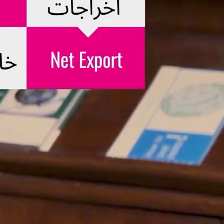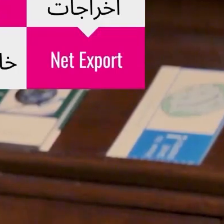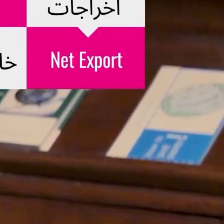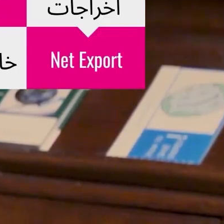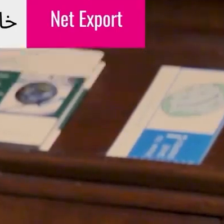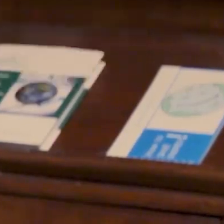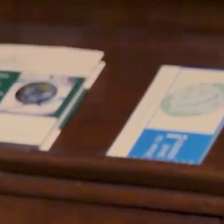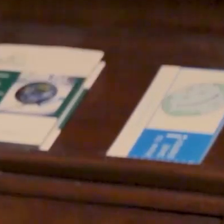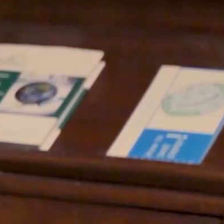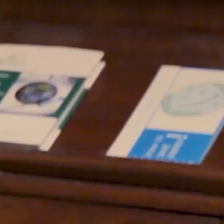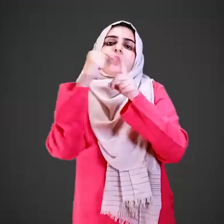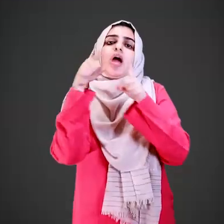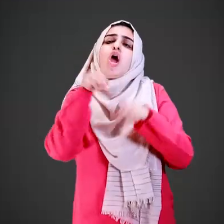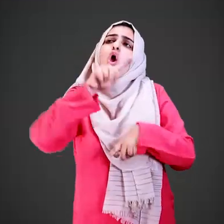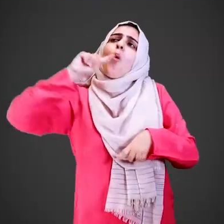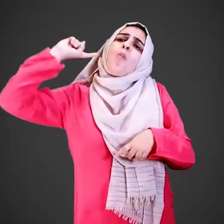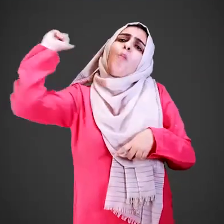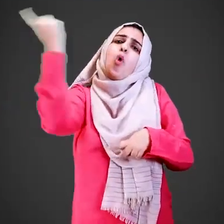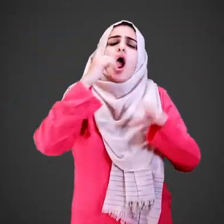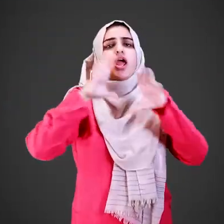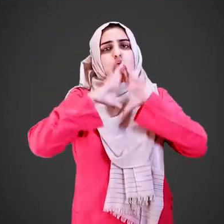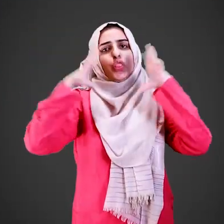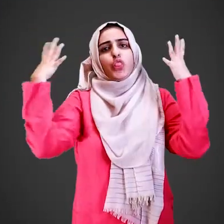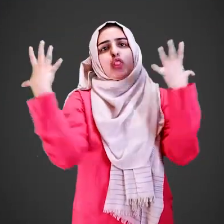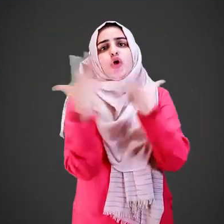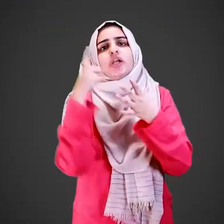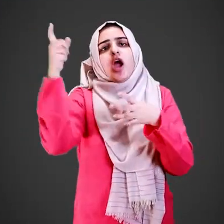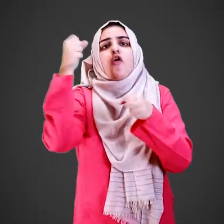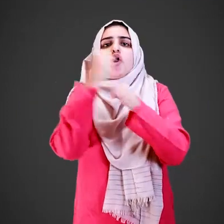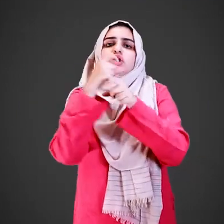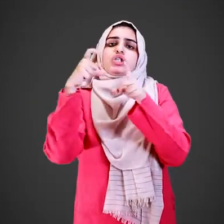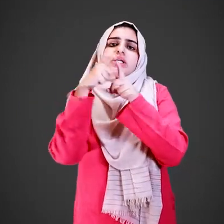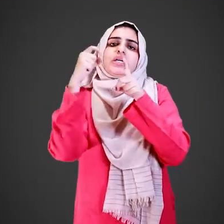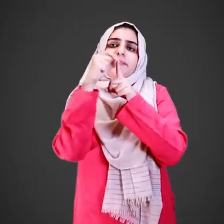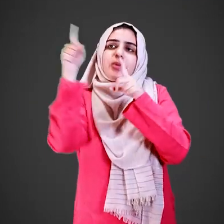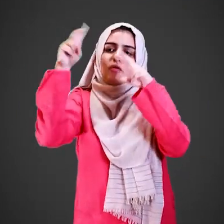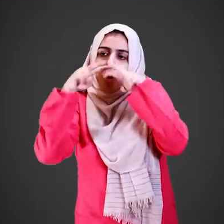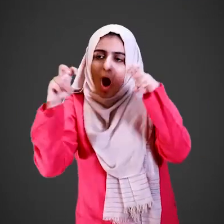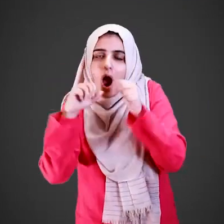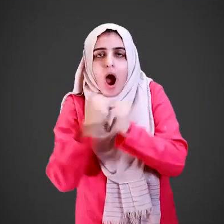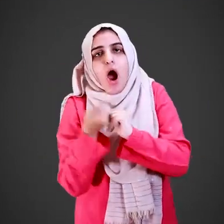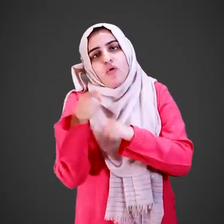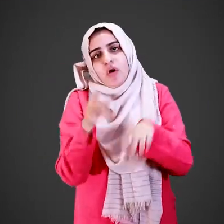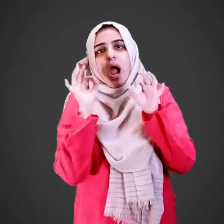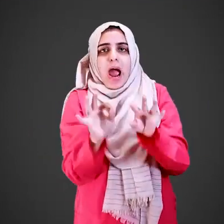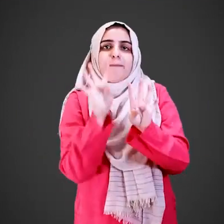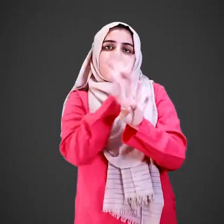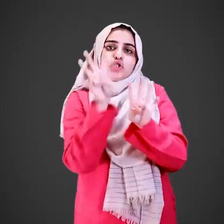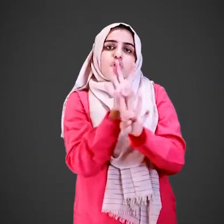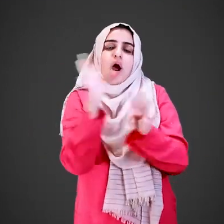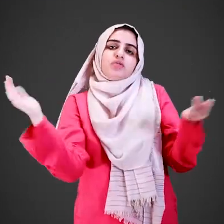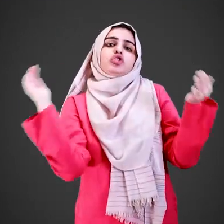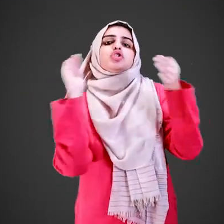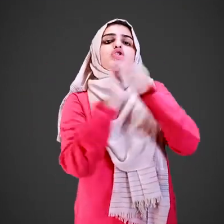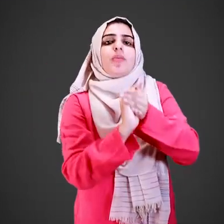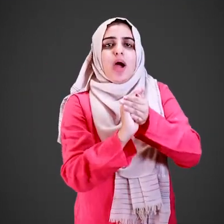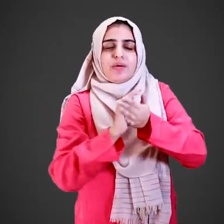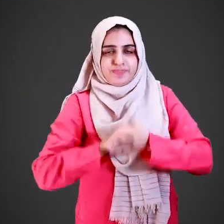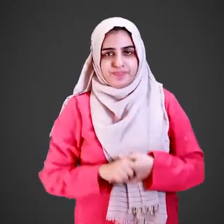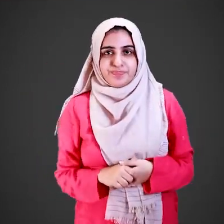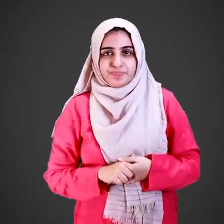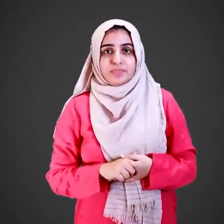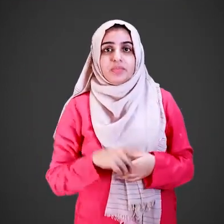है। की एक ख़ास एक इक्वेशन है जिसको हम कहते हैं जीडीपी बराबर है सी कंजम्पशन